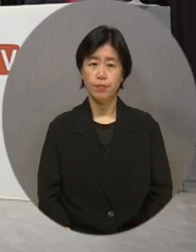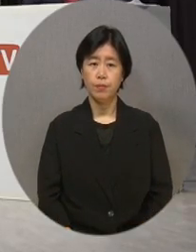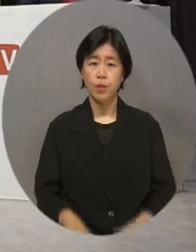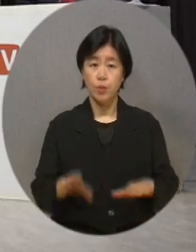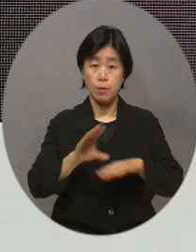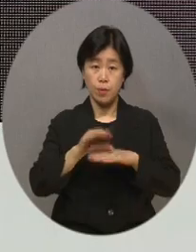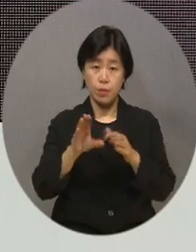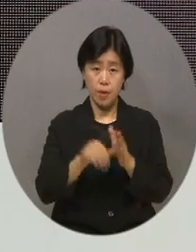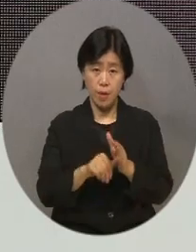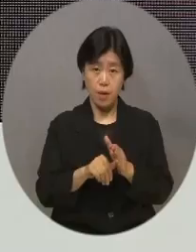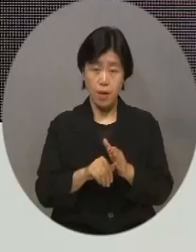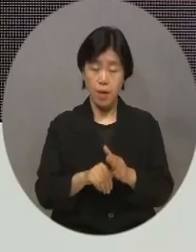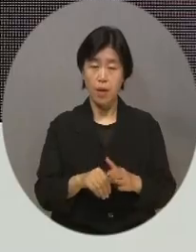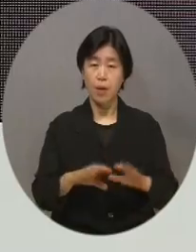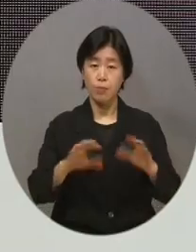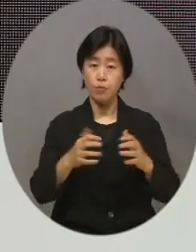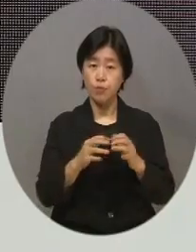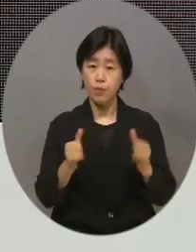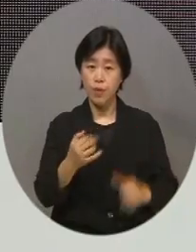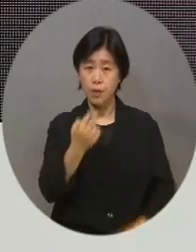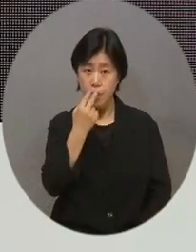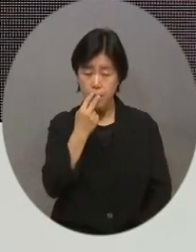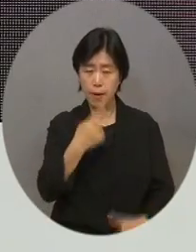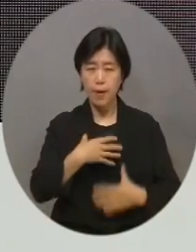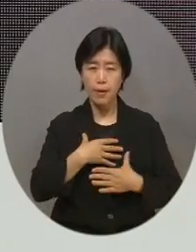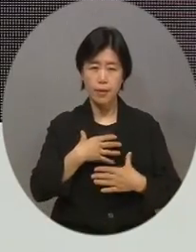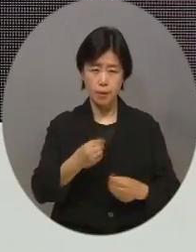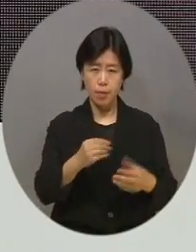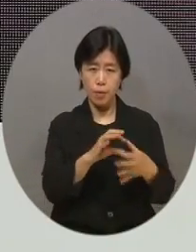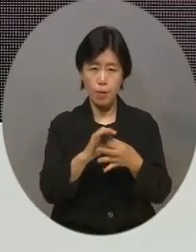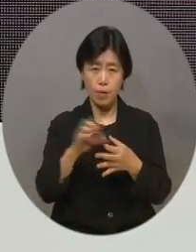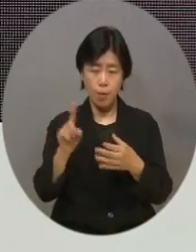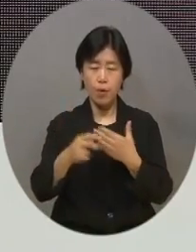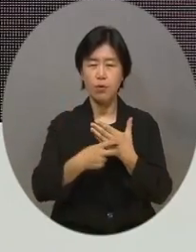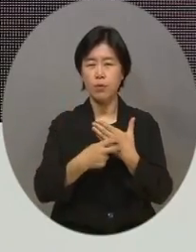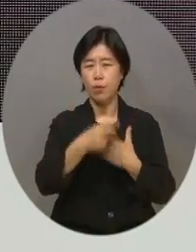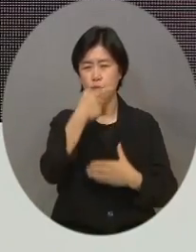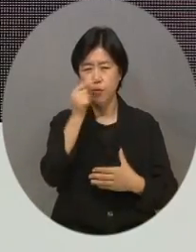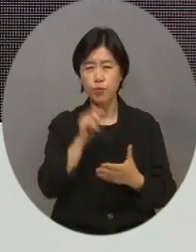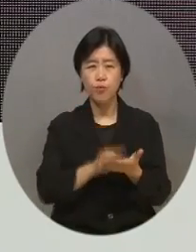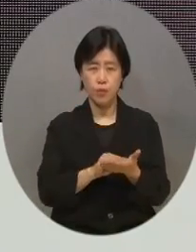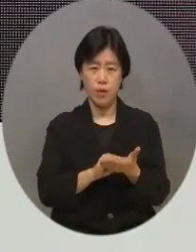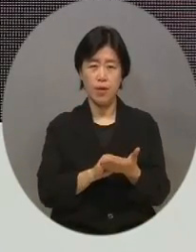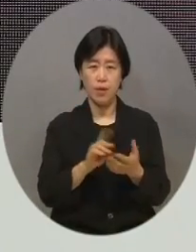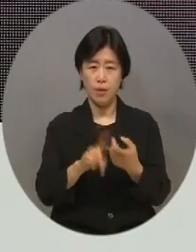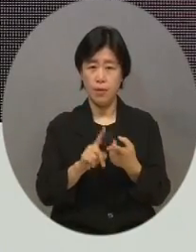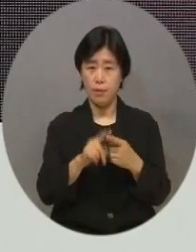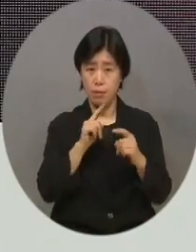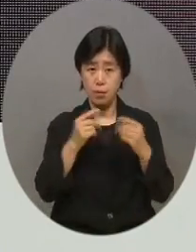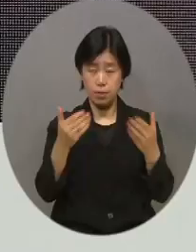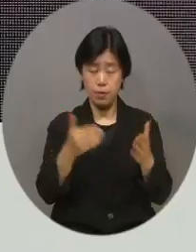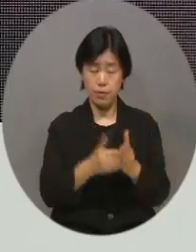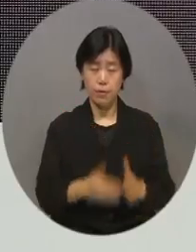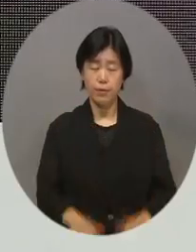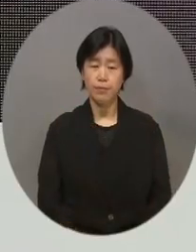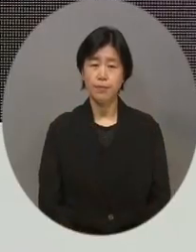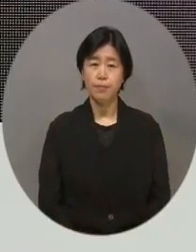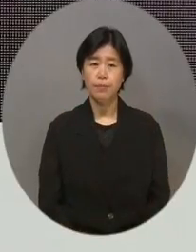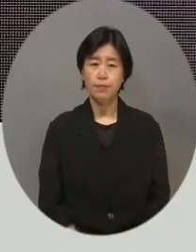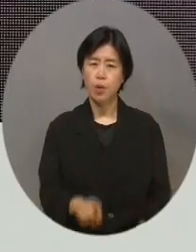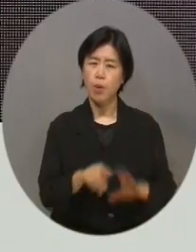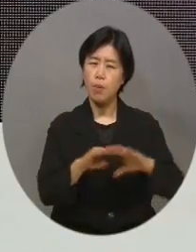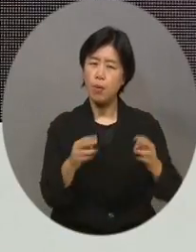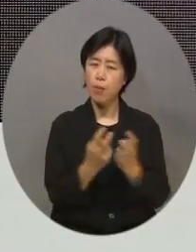신문고에서는 국민의 생명과 안전이 직결되는 의료 부족 문제, 특히 경기 북부 의료 소외 문제를 진단하고